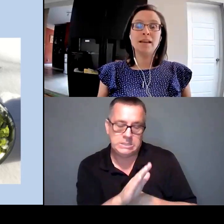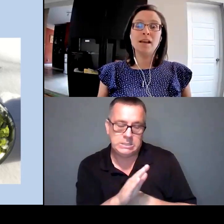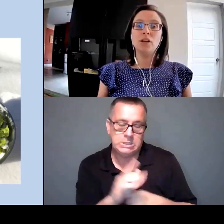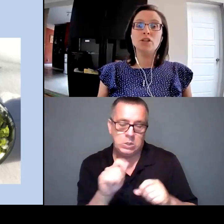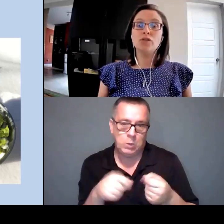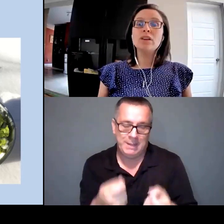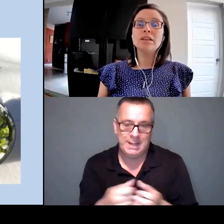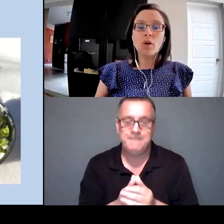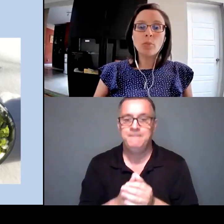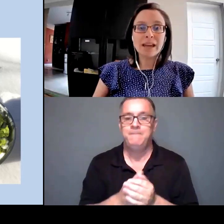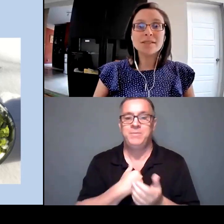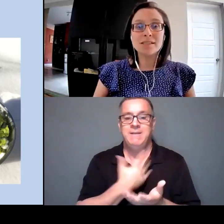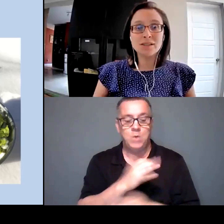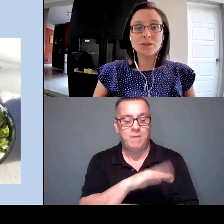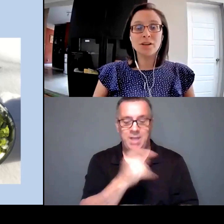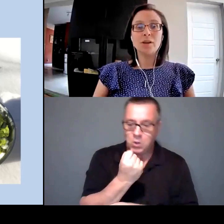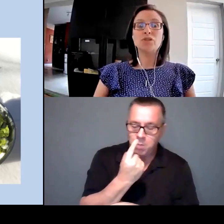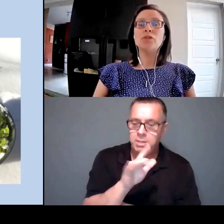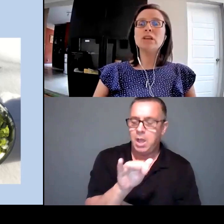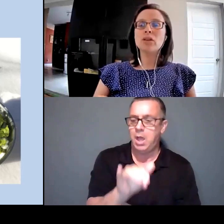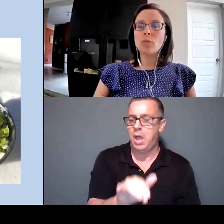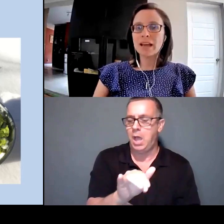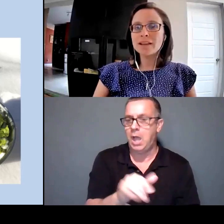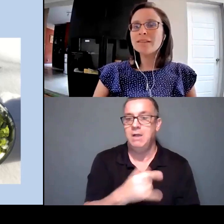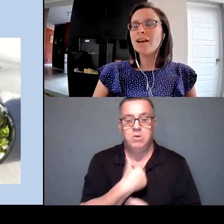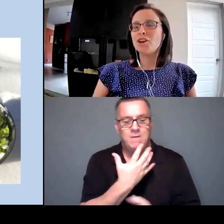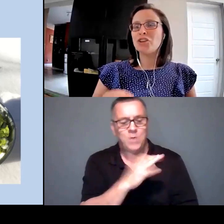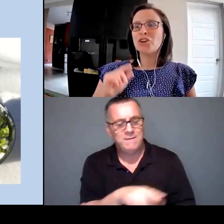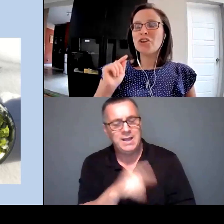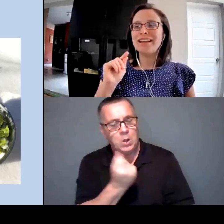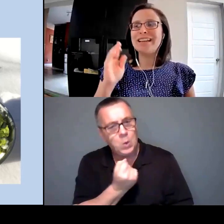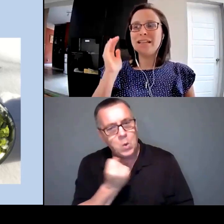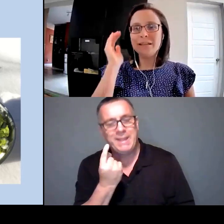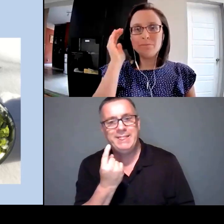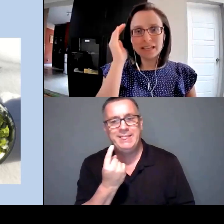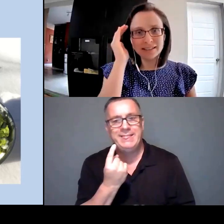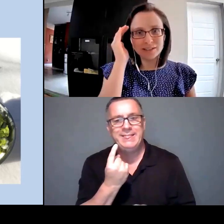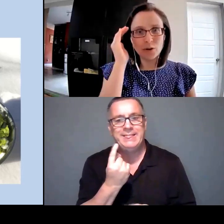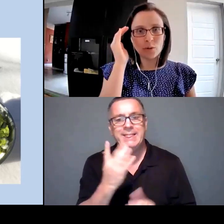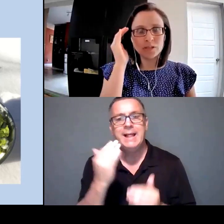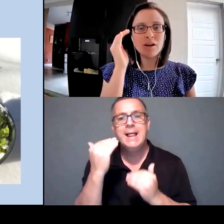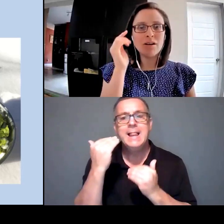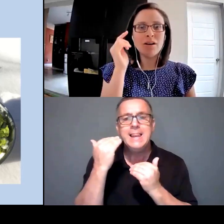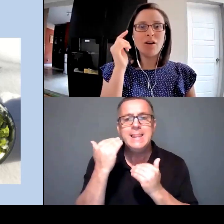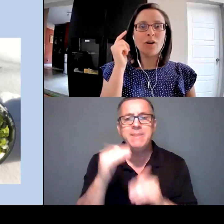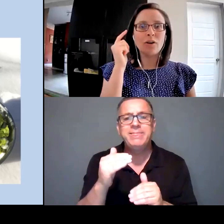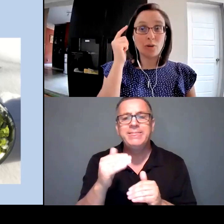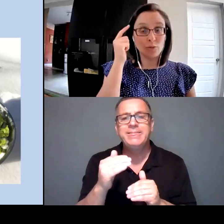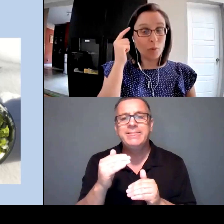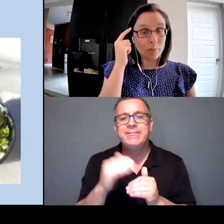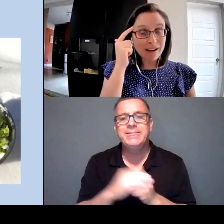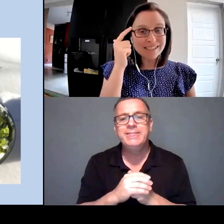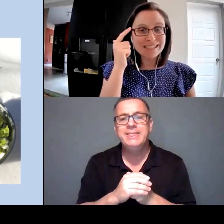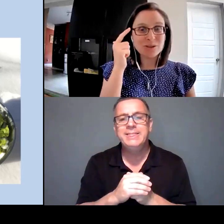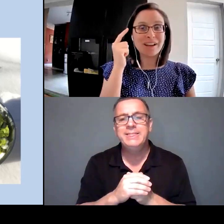OK? Je veux qu'ils comprennent ça. Puis je veux qu'ils comprennent que les limites qu'on a,